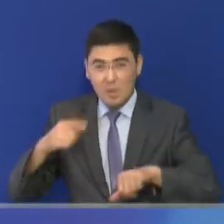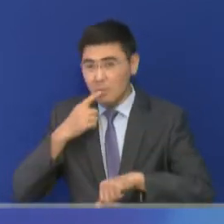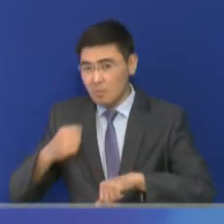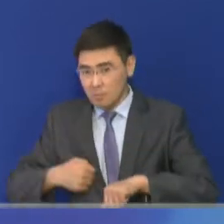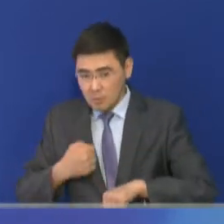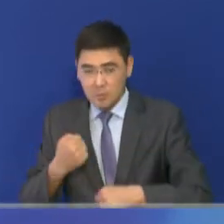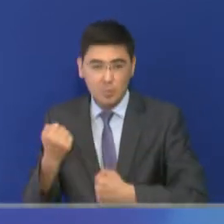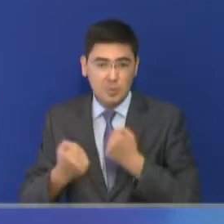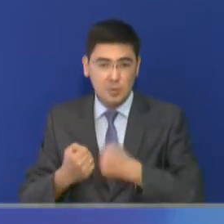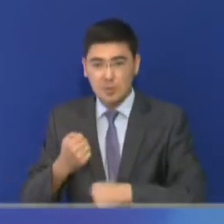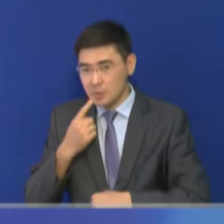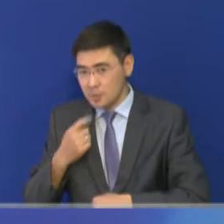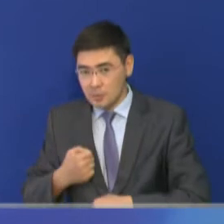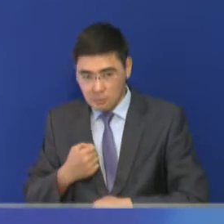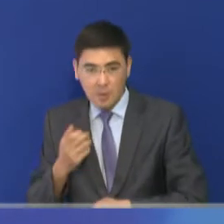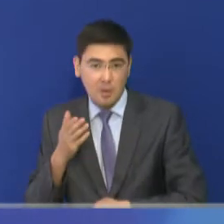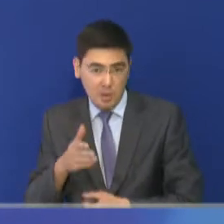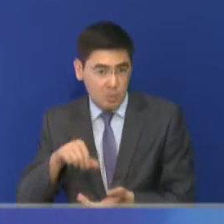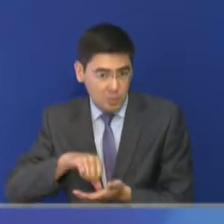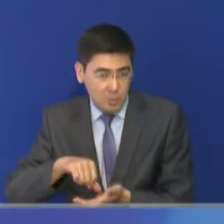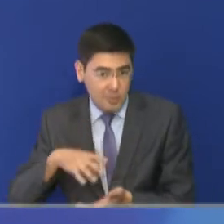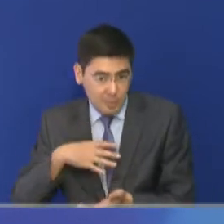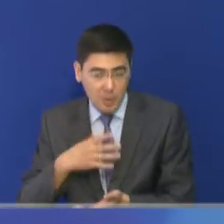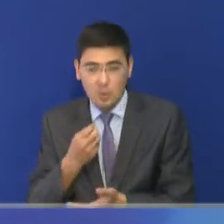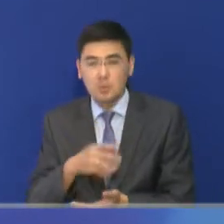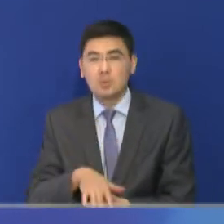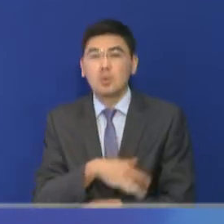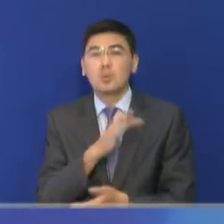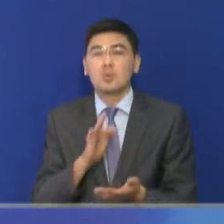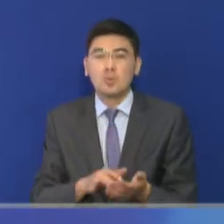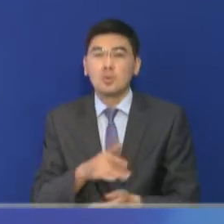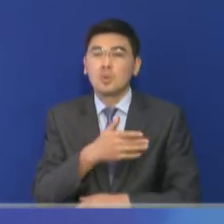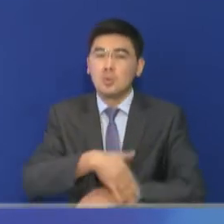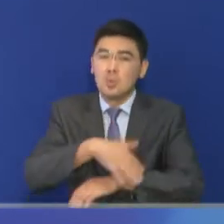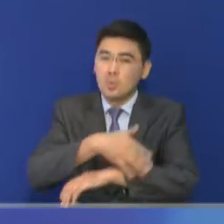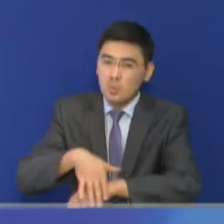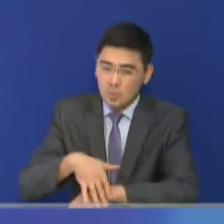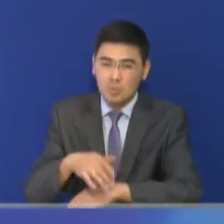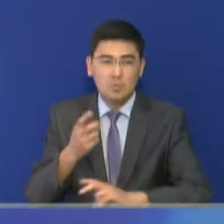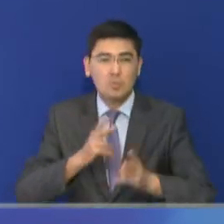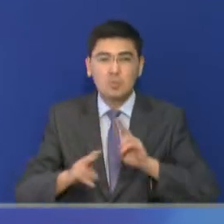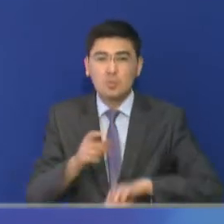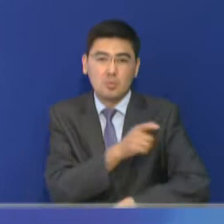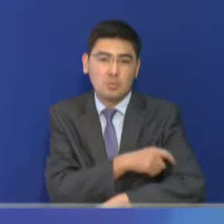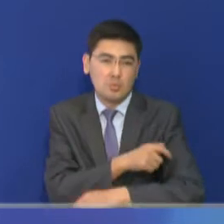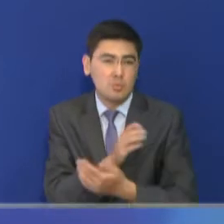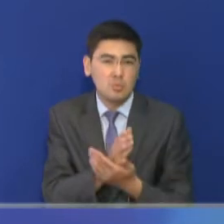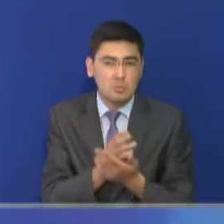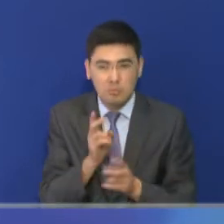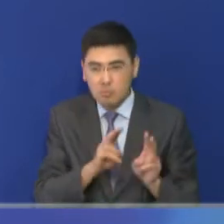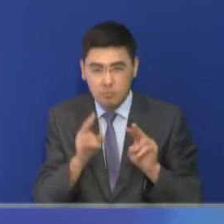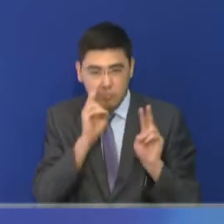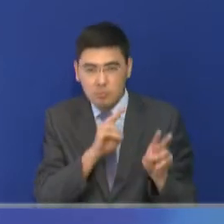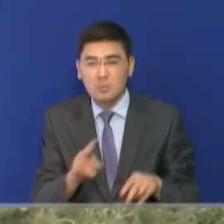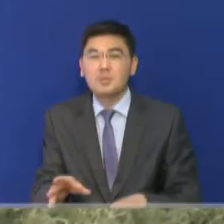техника жұмылдырылған болатын. Бұдан бөлек олар қауіпсіздікті қамтамасыз ету мен карантин тәртібін сақтау мақсатында қала көшелерін патрульдеуге